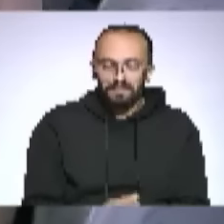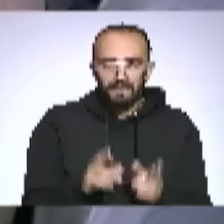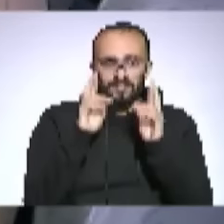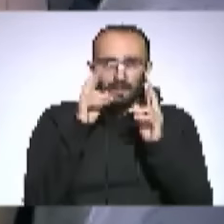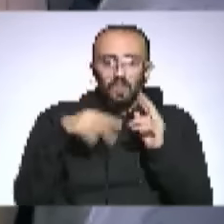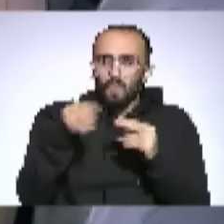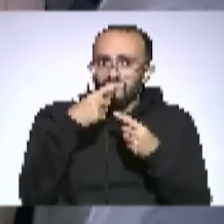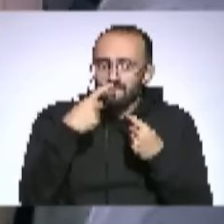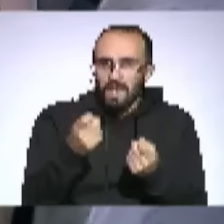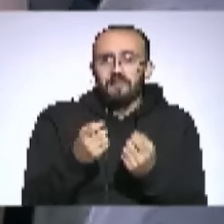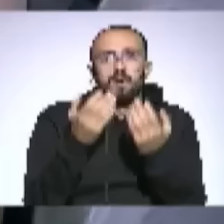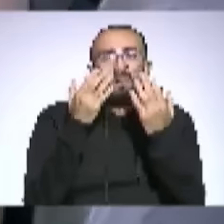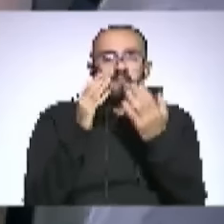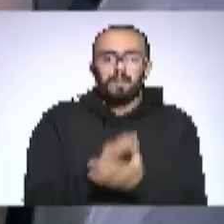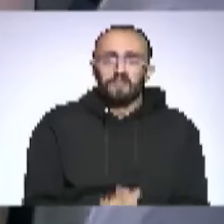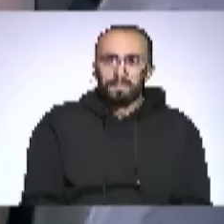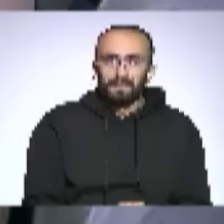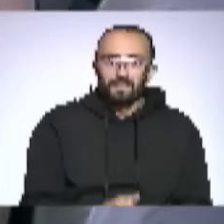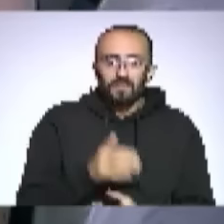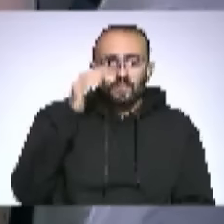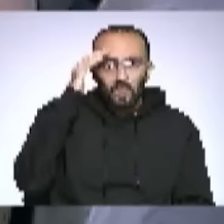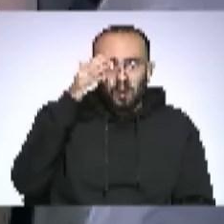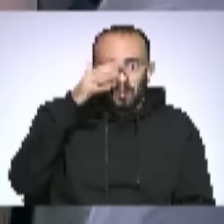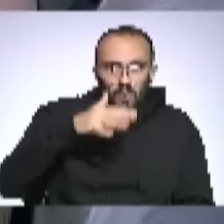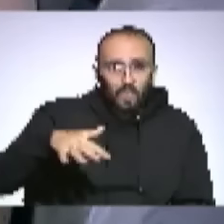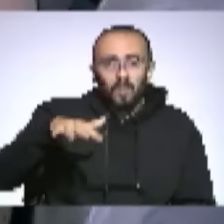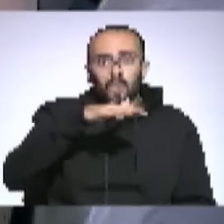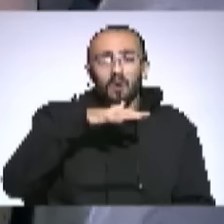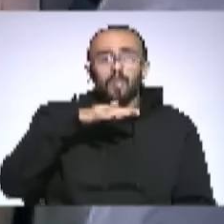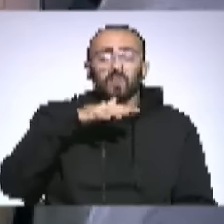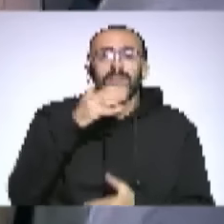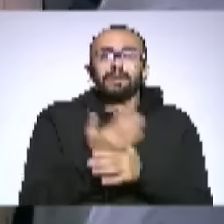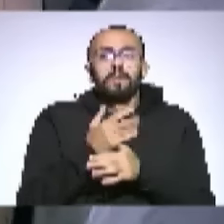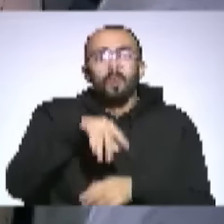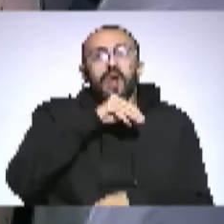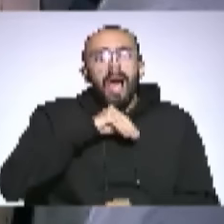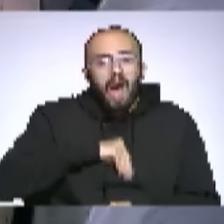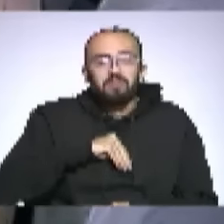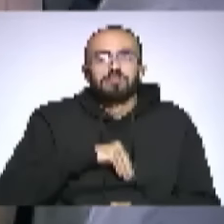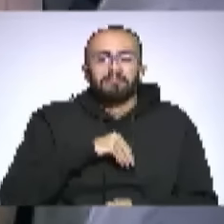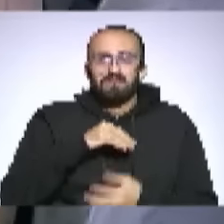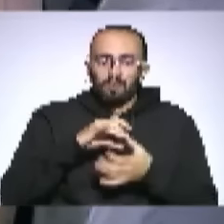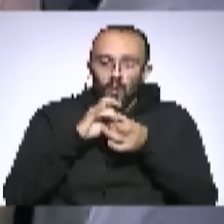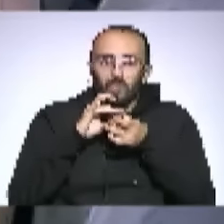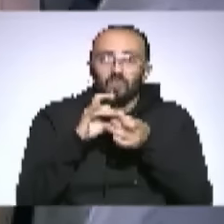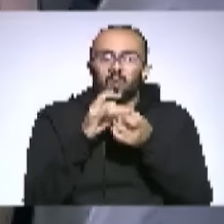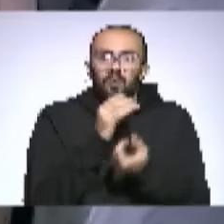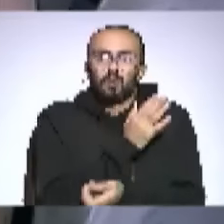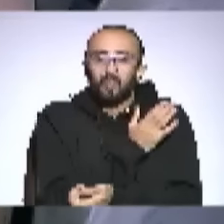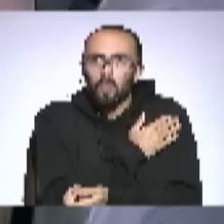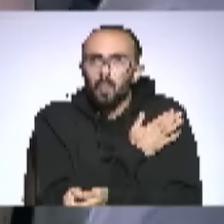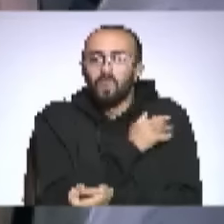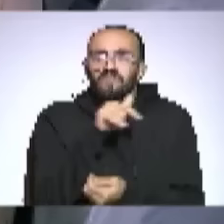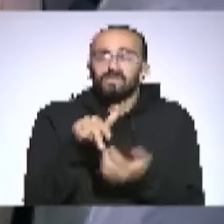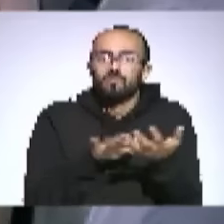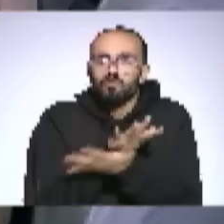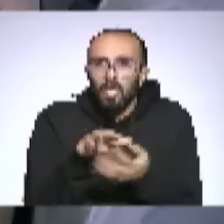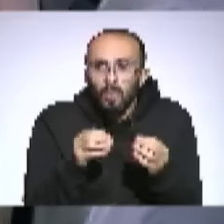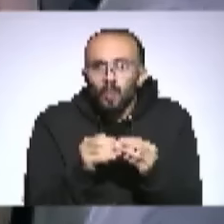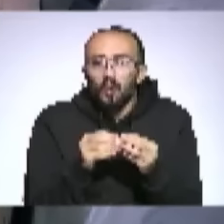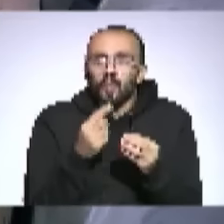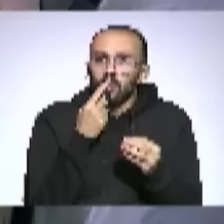تكون وصلت وبشكر حضراتكم انكم عندكم يعني رغبه في انكم تتواصلوا معانا وتشاركونا مشاكلكم